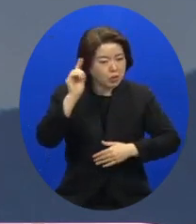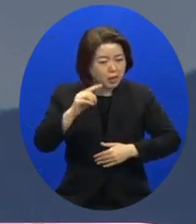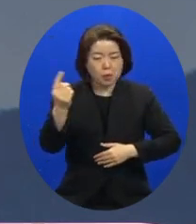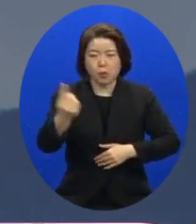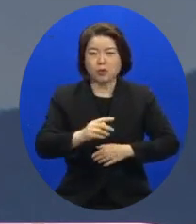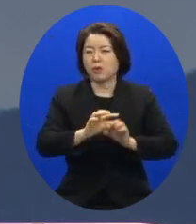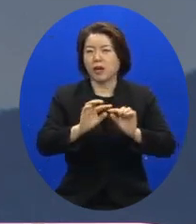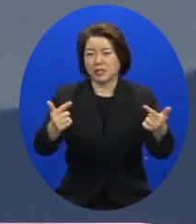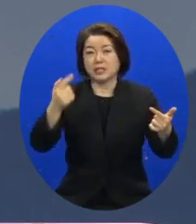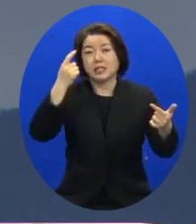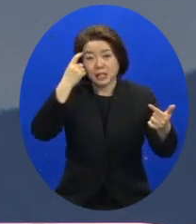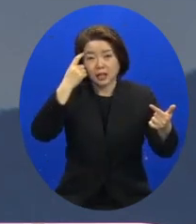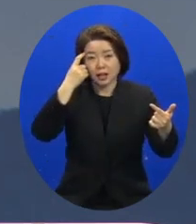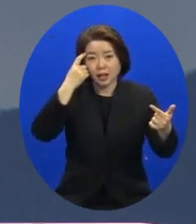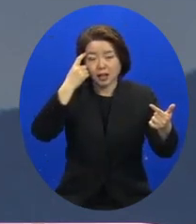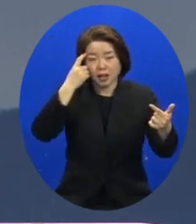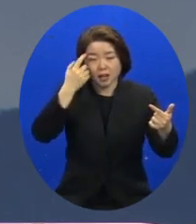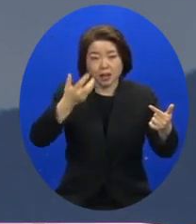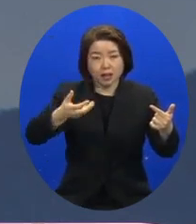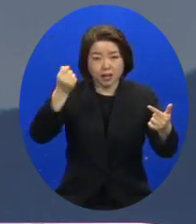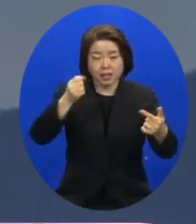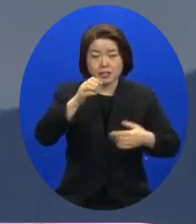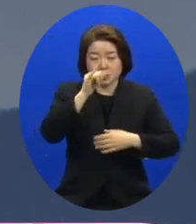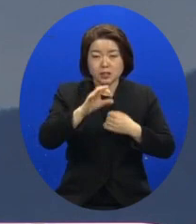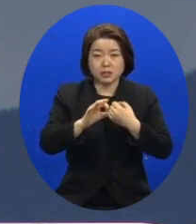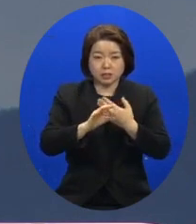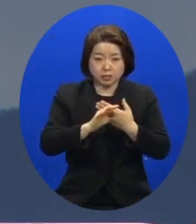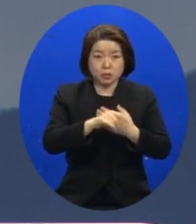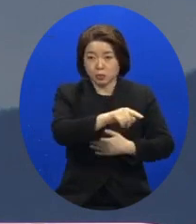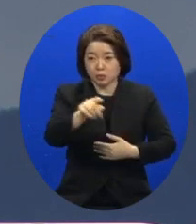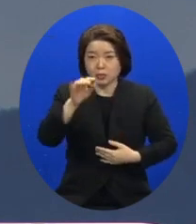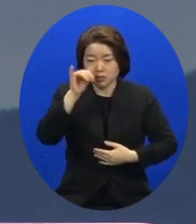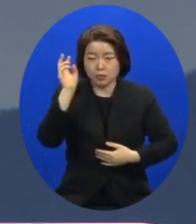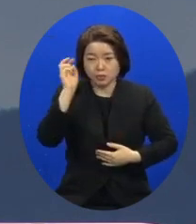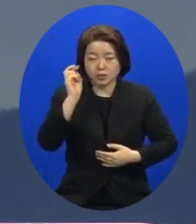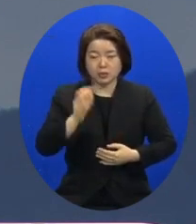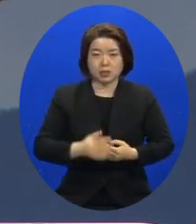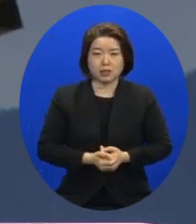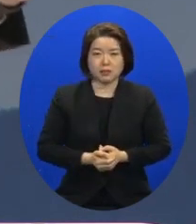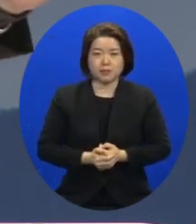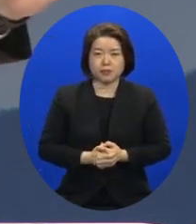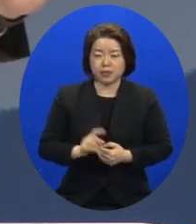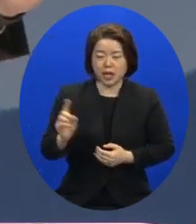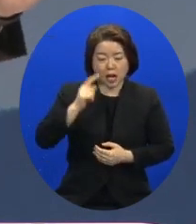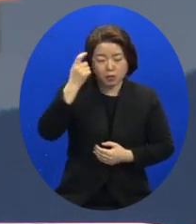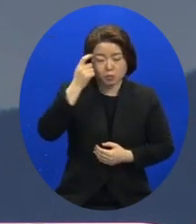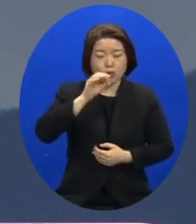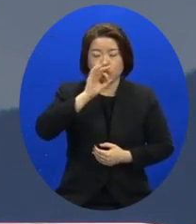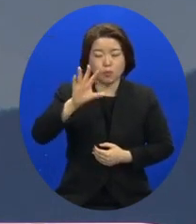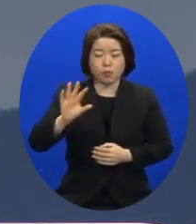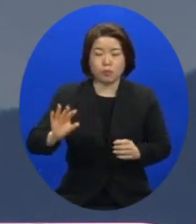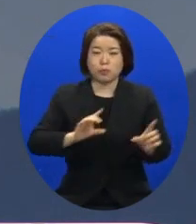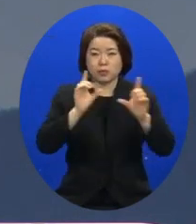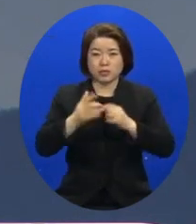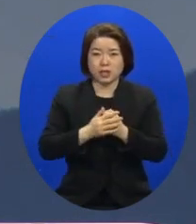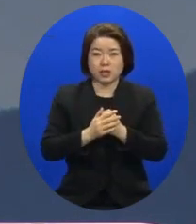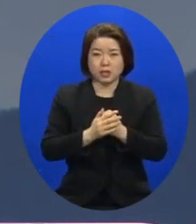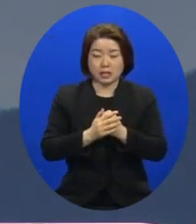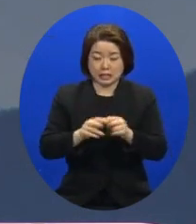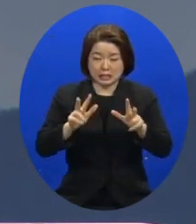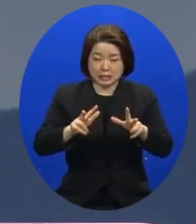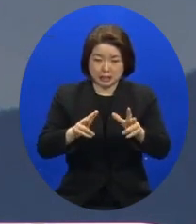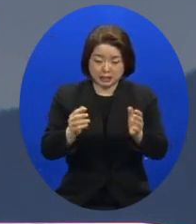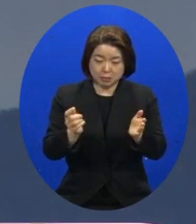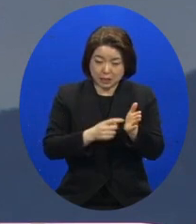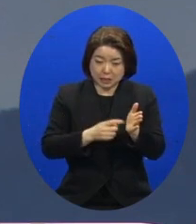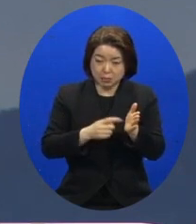오겠어? 이렇게 생각하시는 분이 실제로 있으십니다. 아무 생각 없이 삽니다. 당장 내 급한 문제라고